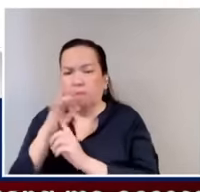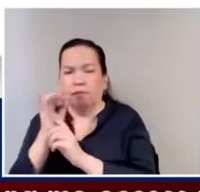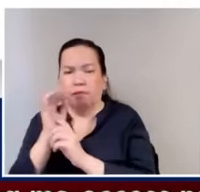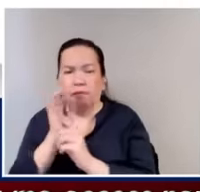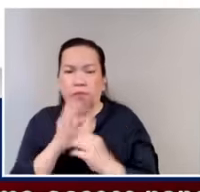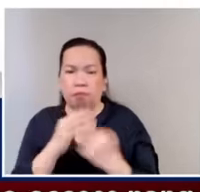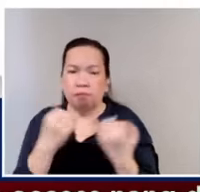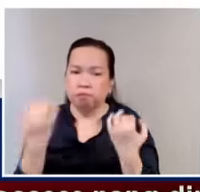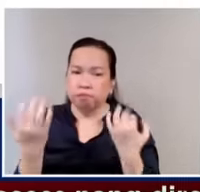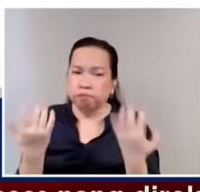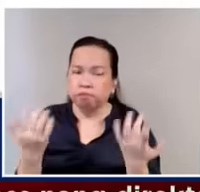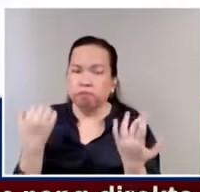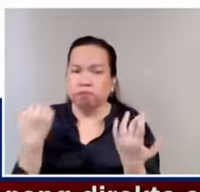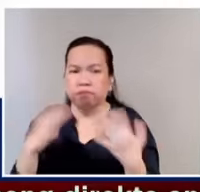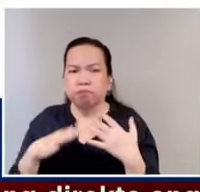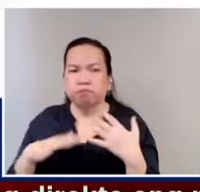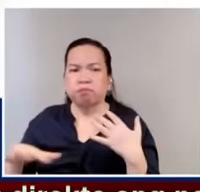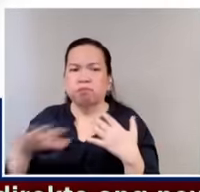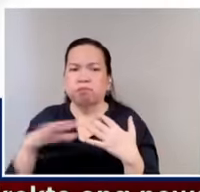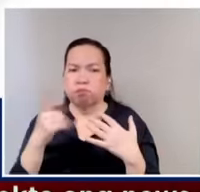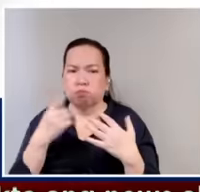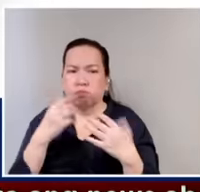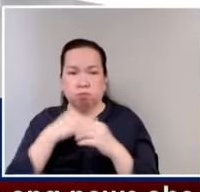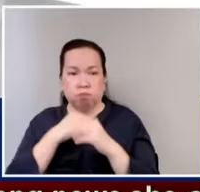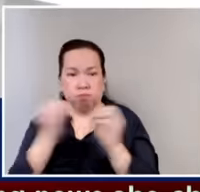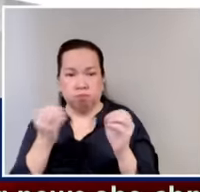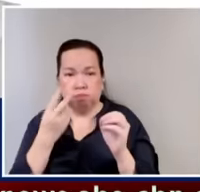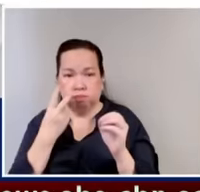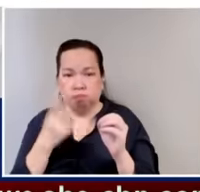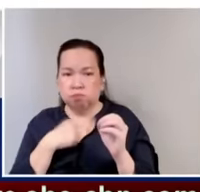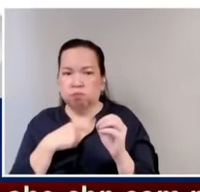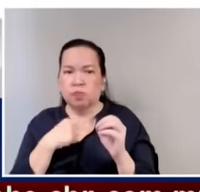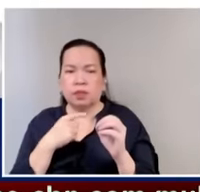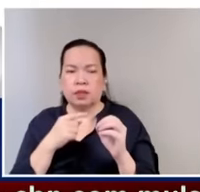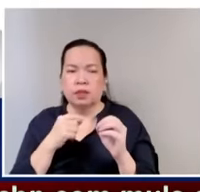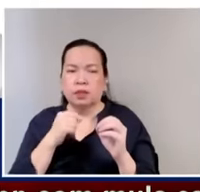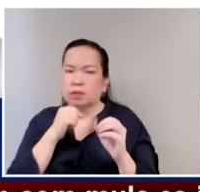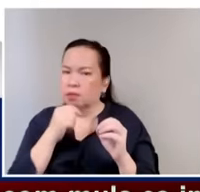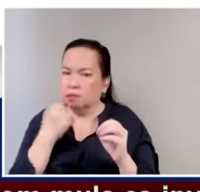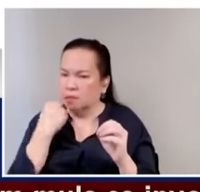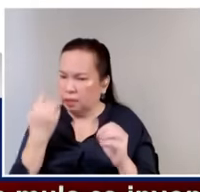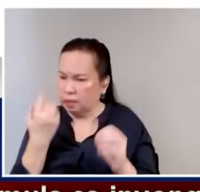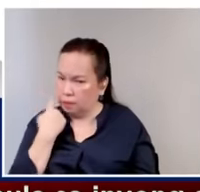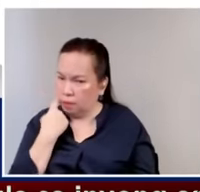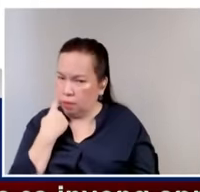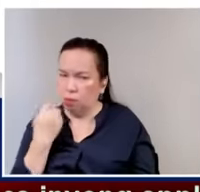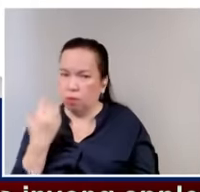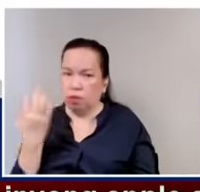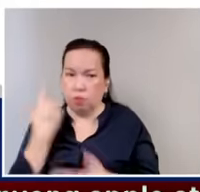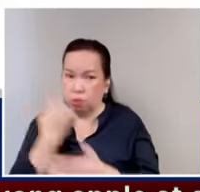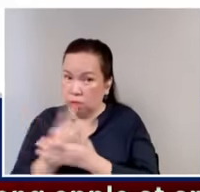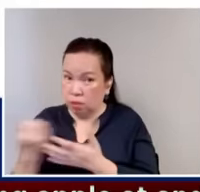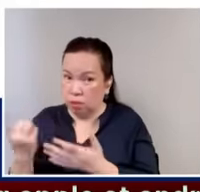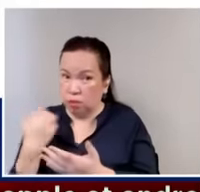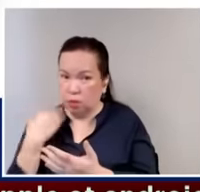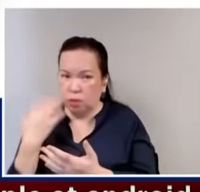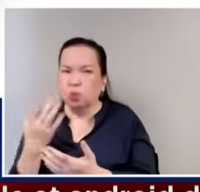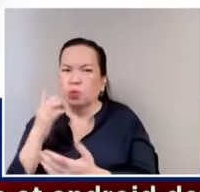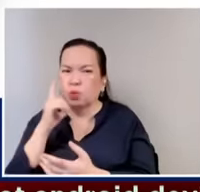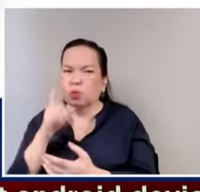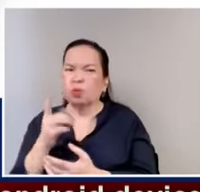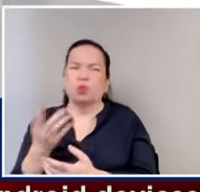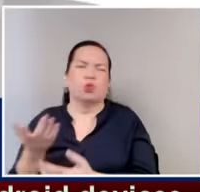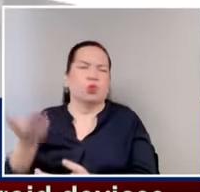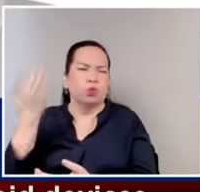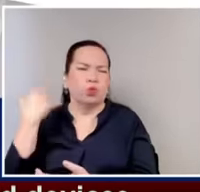K3. Parang ang obvious na ano niyan is that hindi to namamatay kamakailan lang o kaya nitong linggo lang na to, itong mga nakalipas na araw,